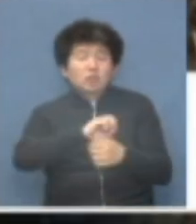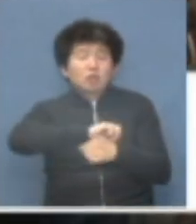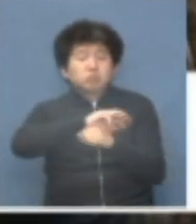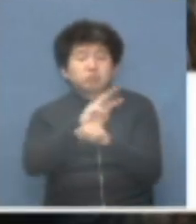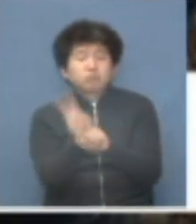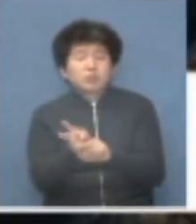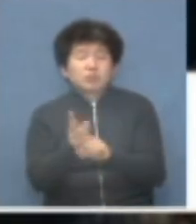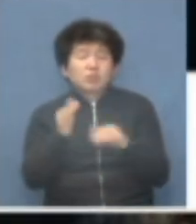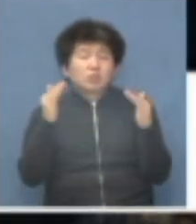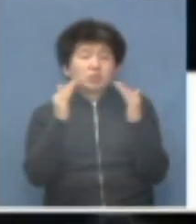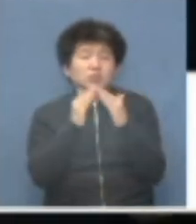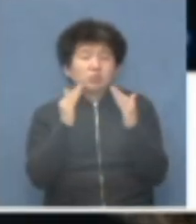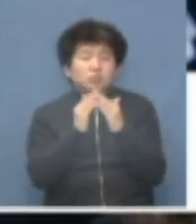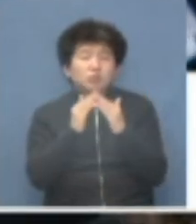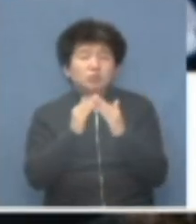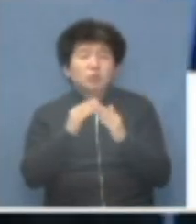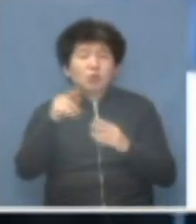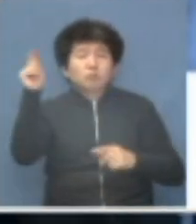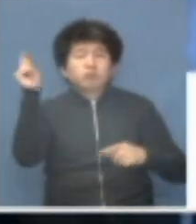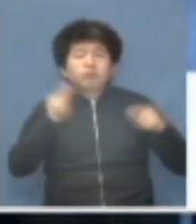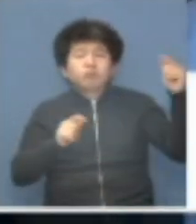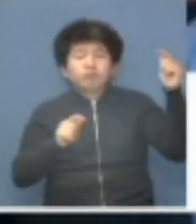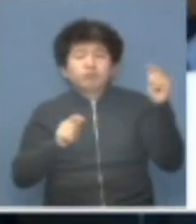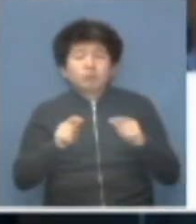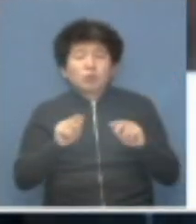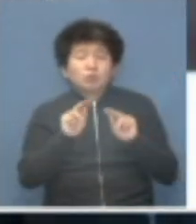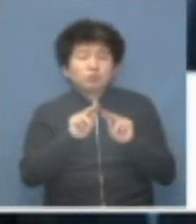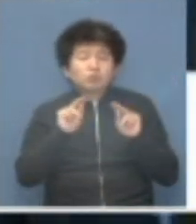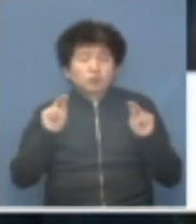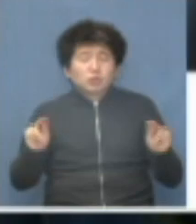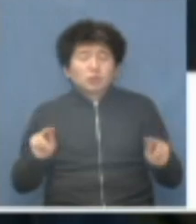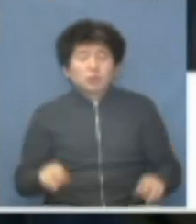обеспечения жильем приезжих учителей.